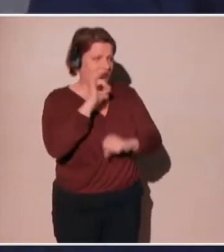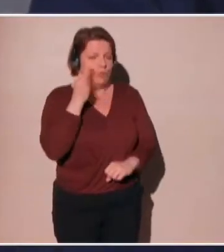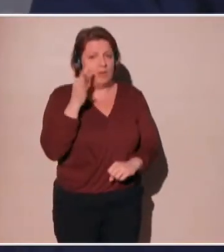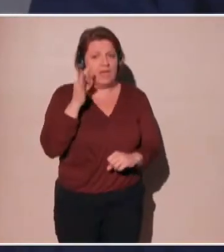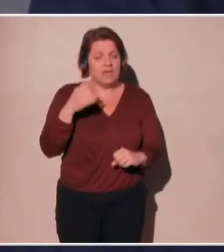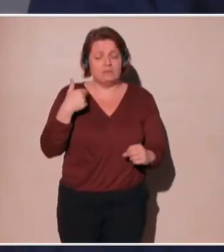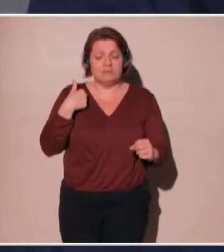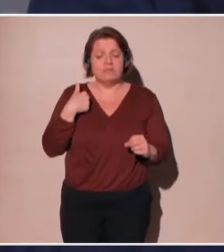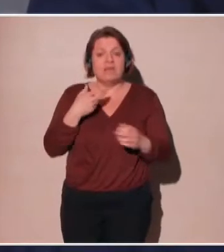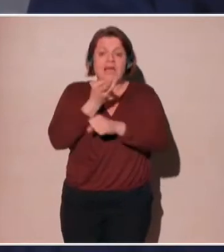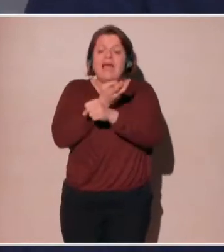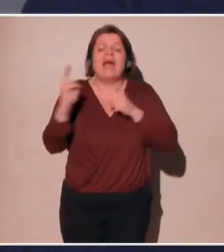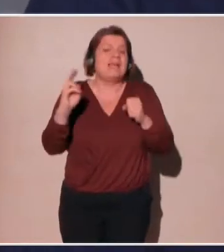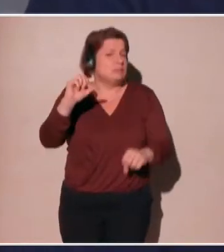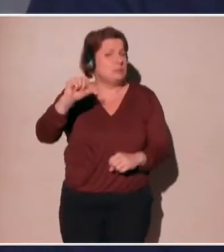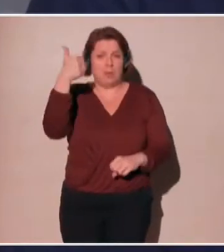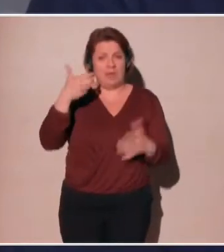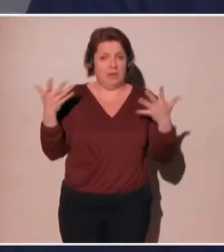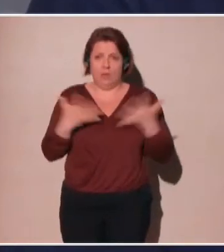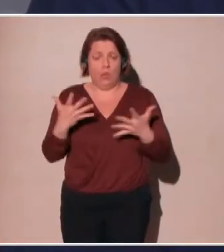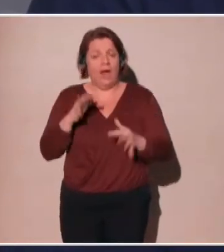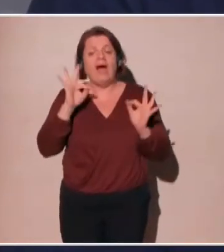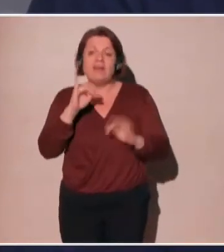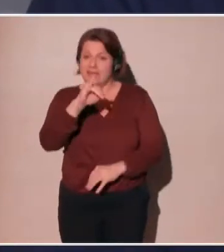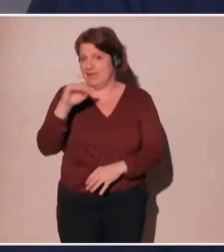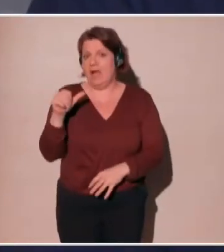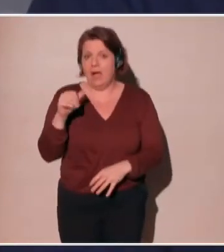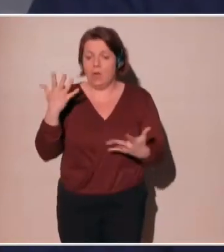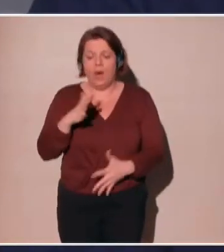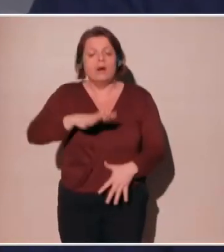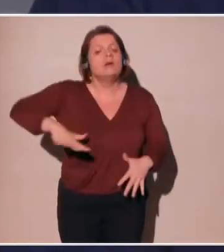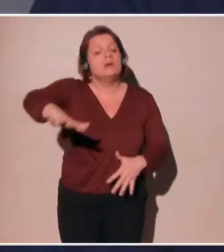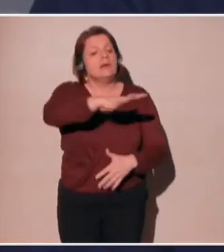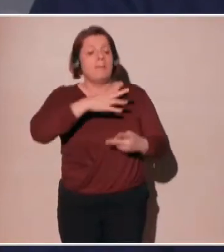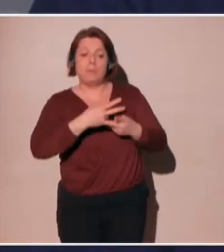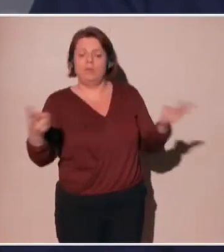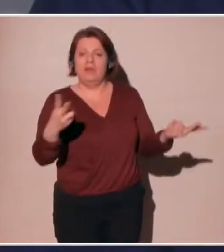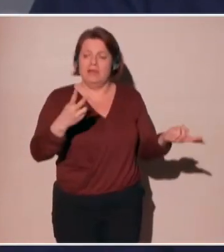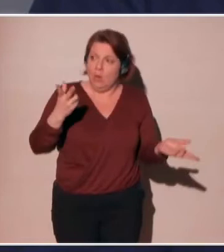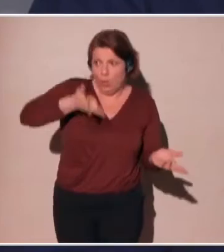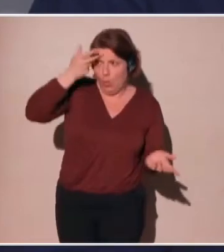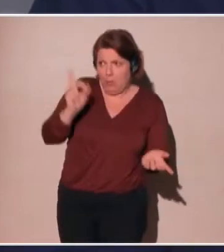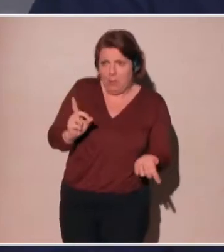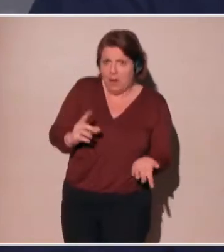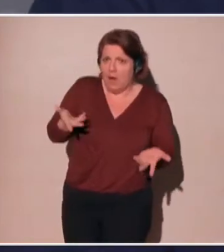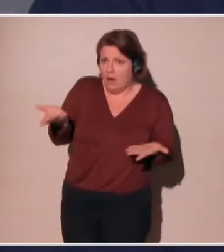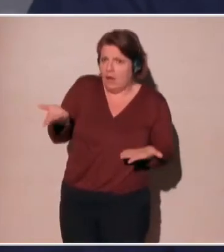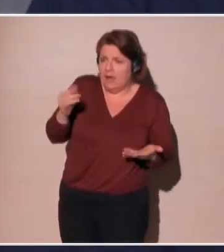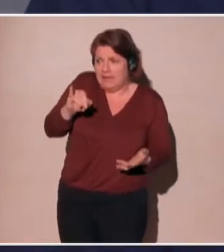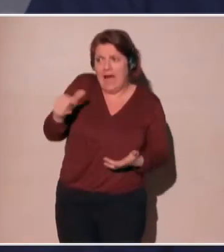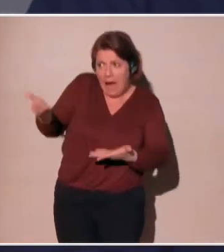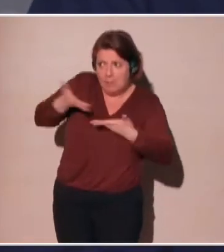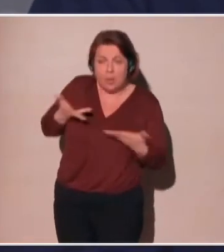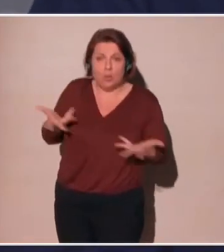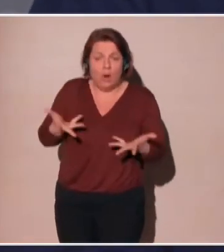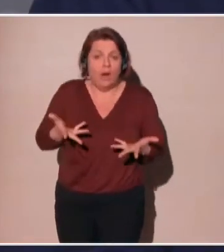fait, le risque principal avec l'IA, c'est que le public général ne comprend pas ce que l'IA